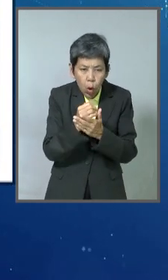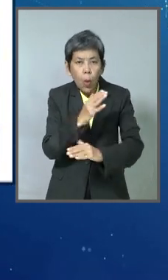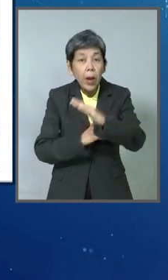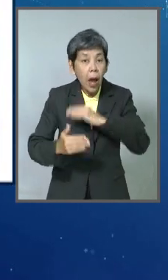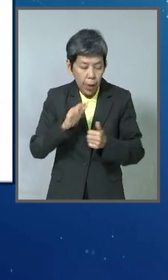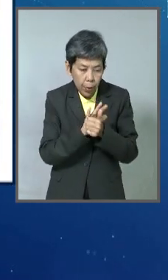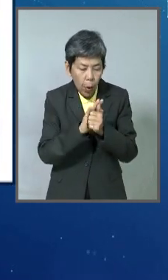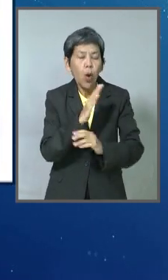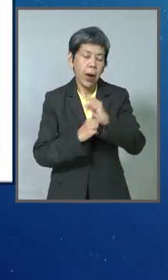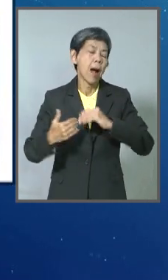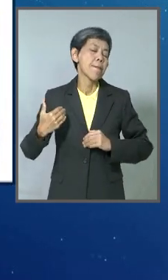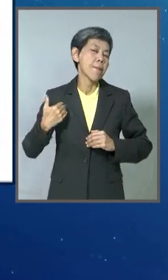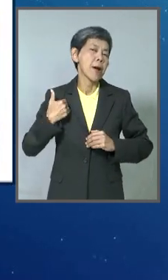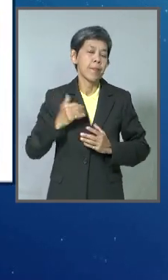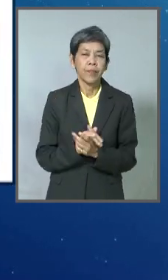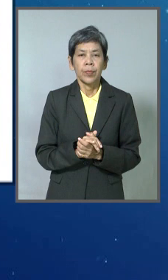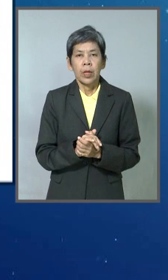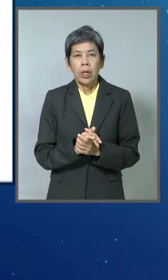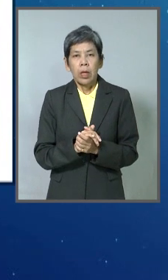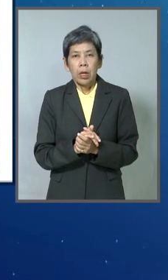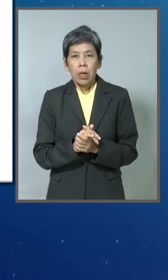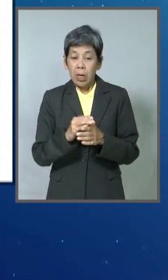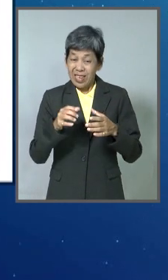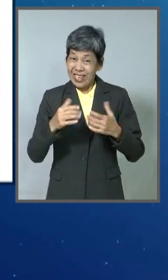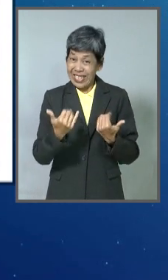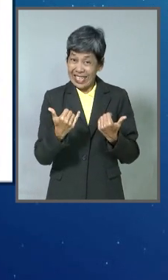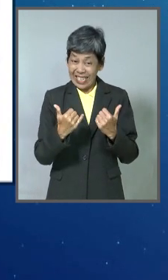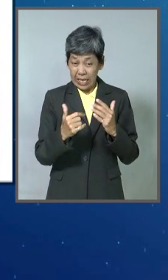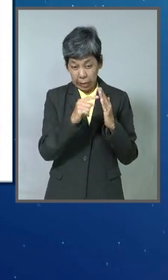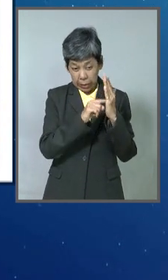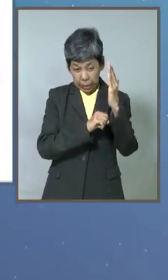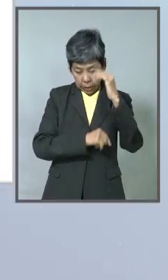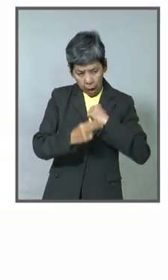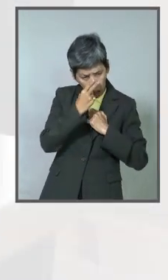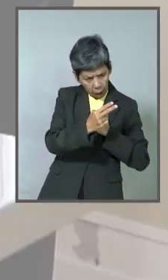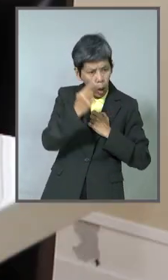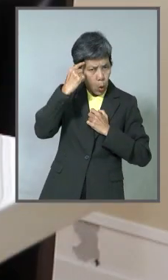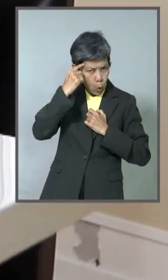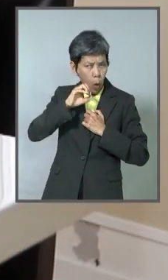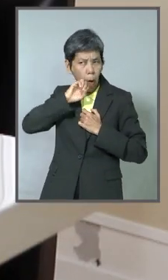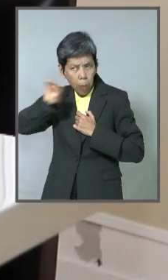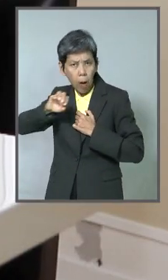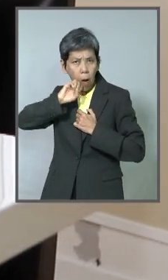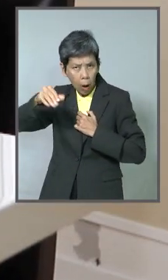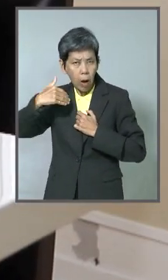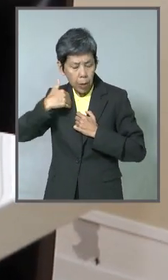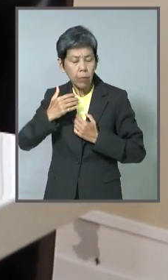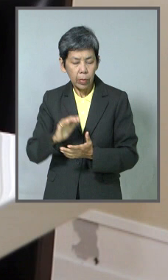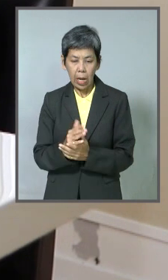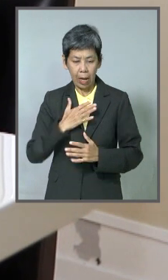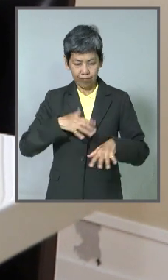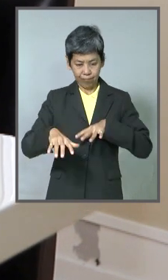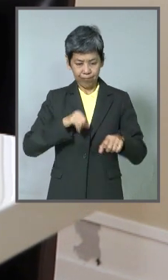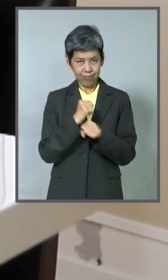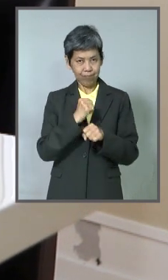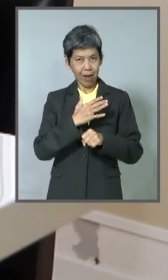ยที่ดูแลในตำบลคนที่อยู่ในพื้นที่เนี่ยจะเป็นคนบอกเราเองแล้วตอนที่เราเตรียม